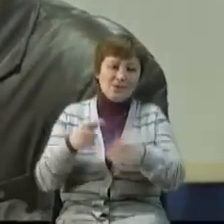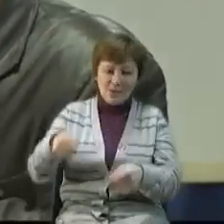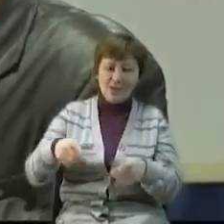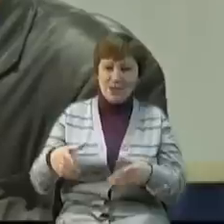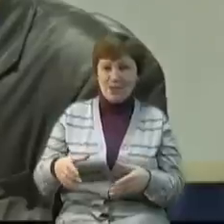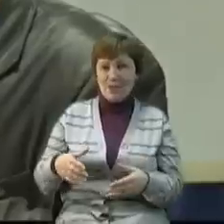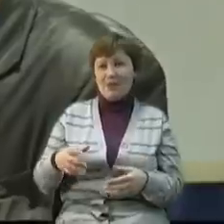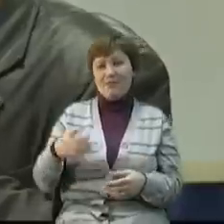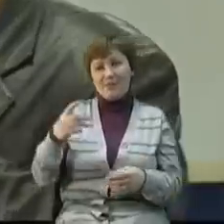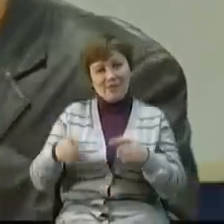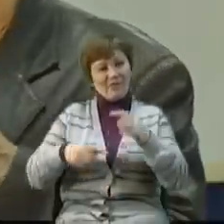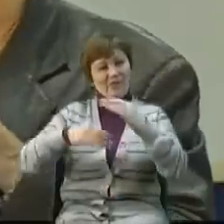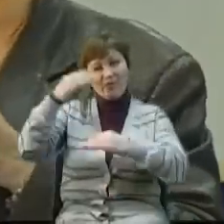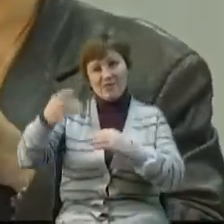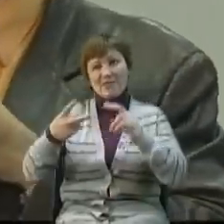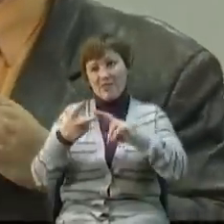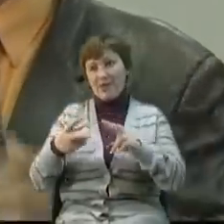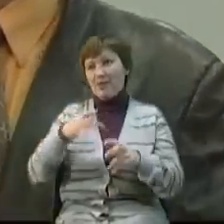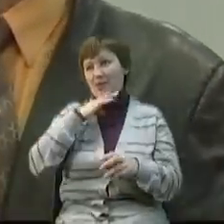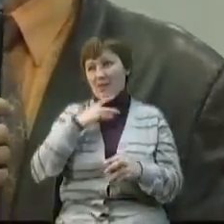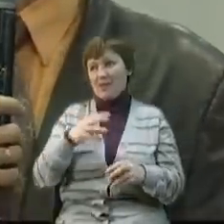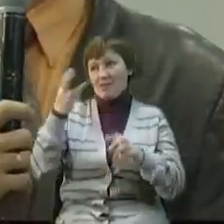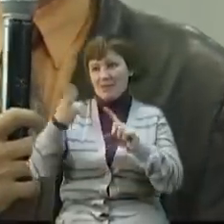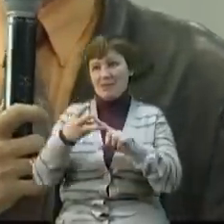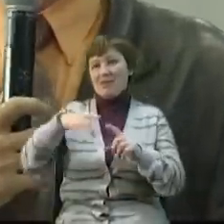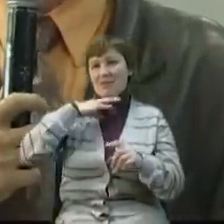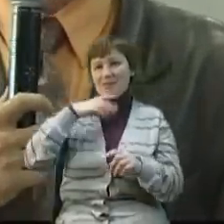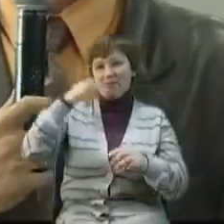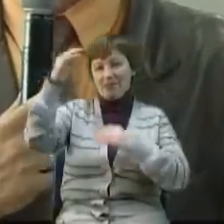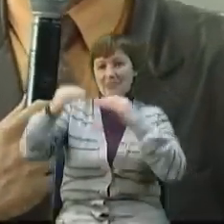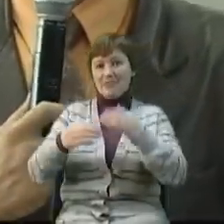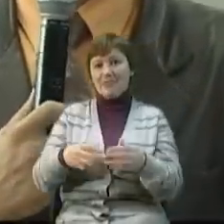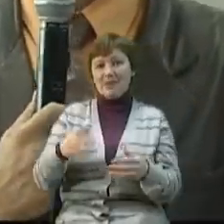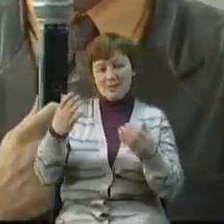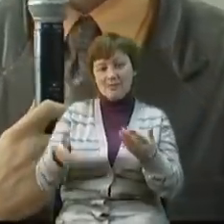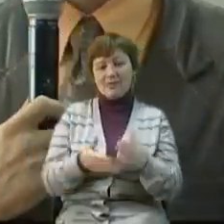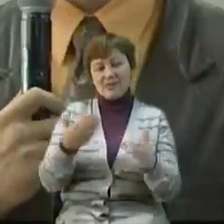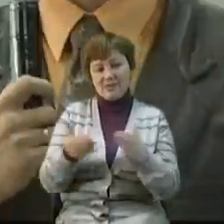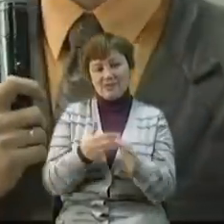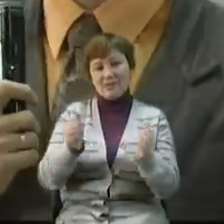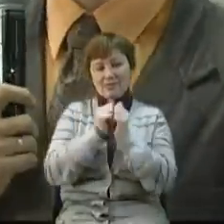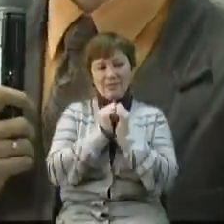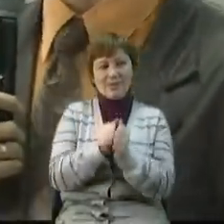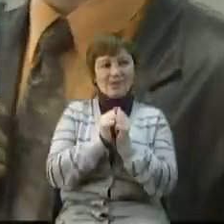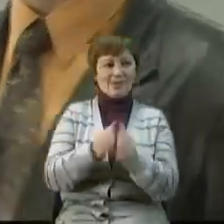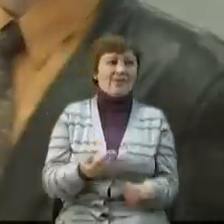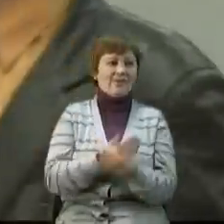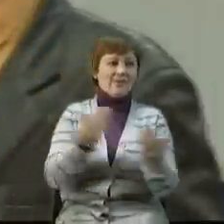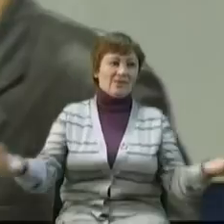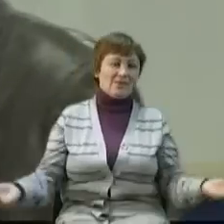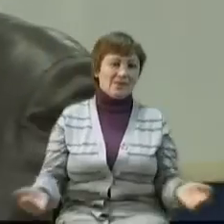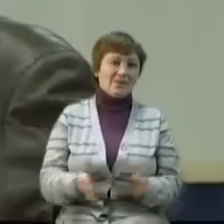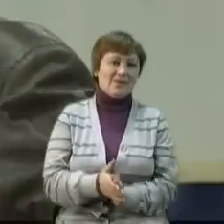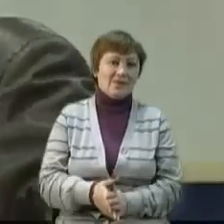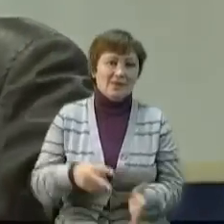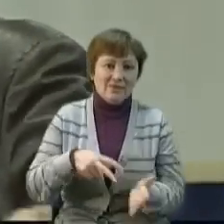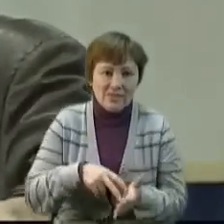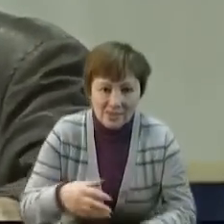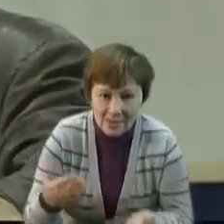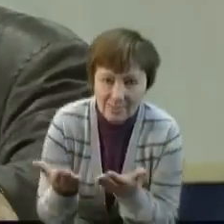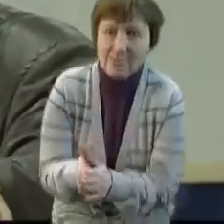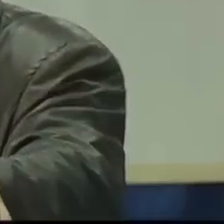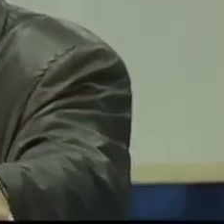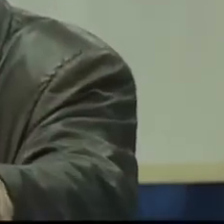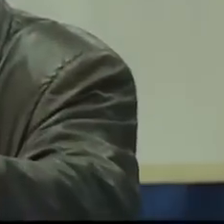нас сделать побеждающим. Поэтому я призываю сейчас к вас к молитве. Я прошу и приглашаю вас